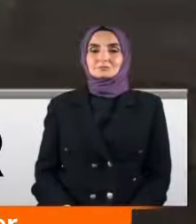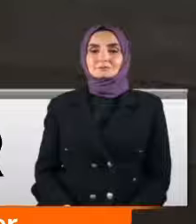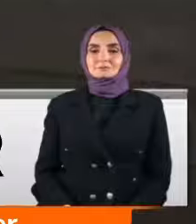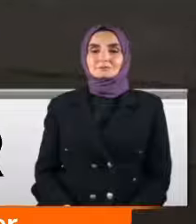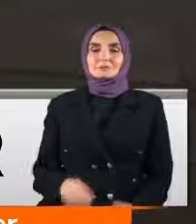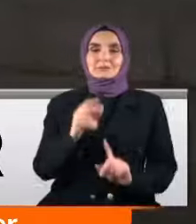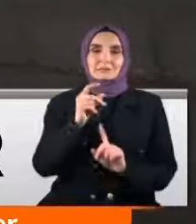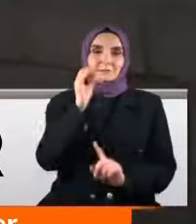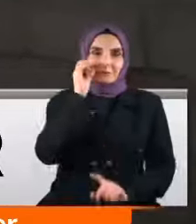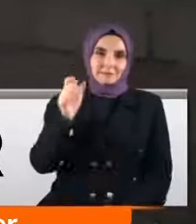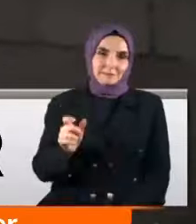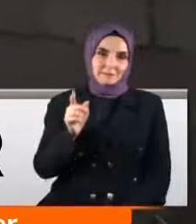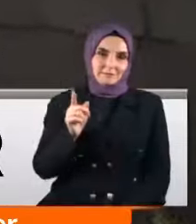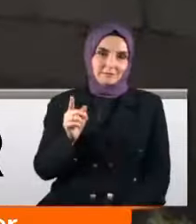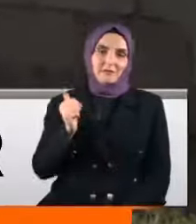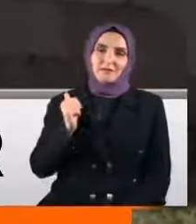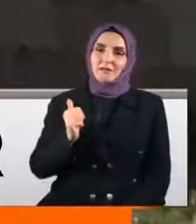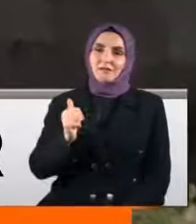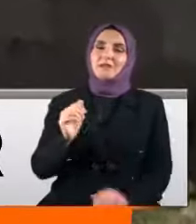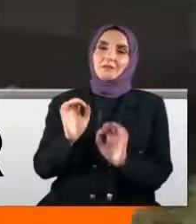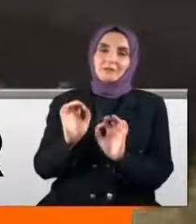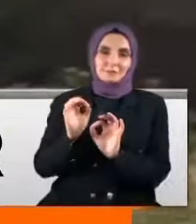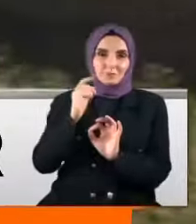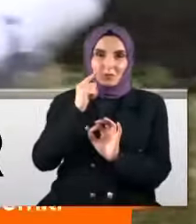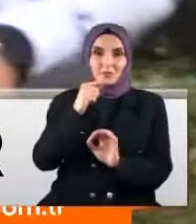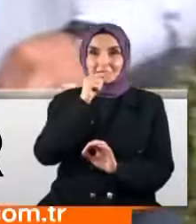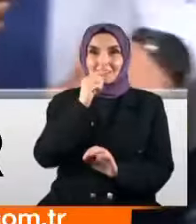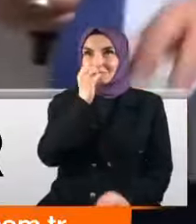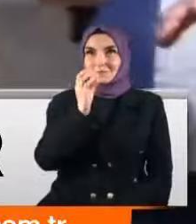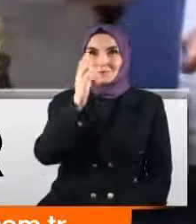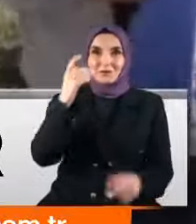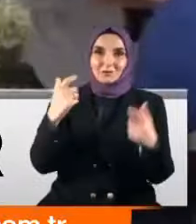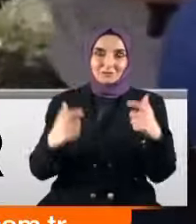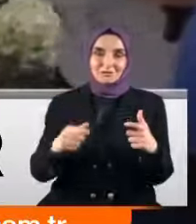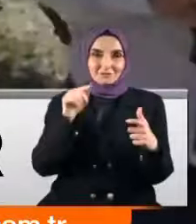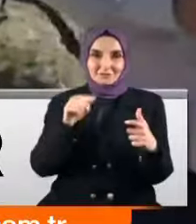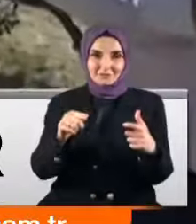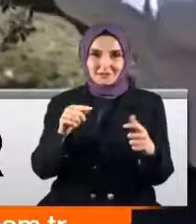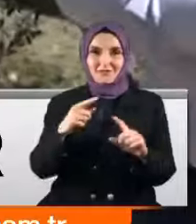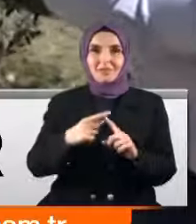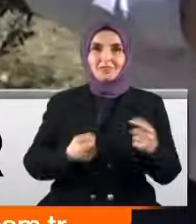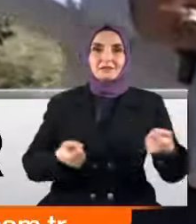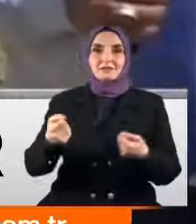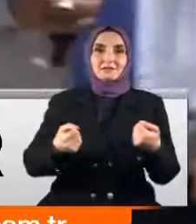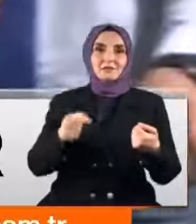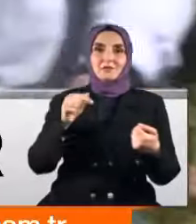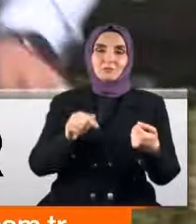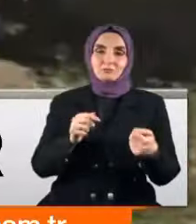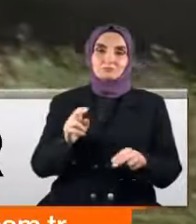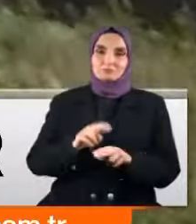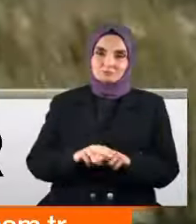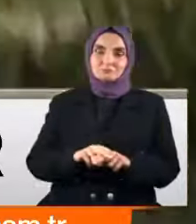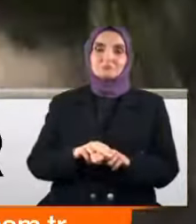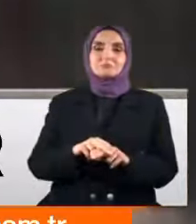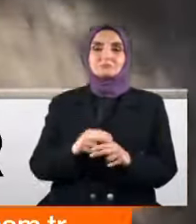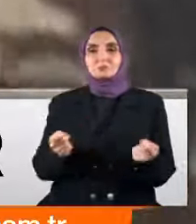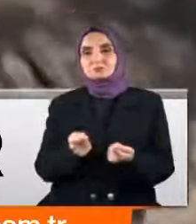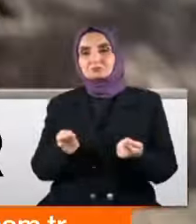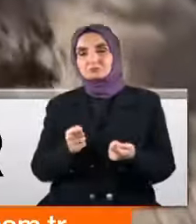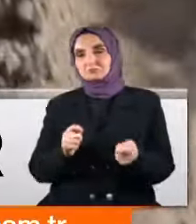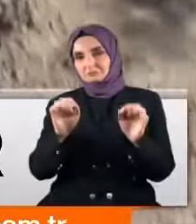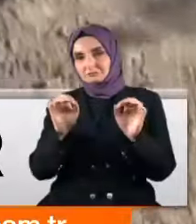Kaya Her zaman olduğu gibi zeytin bahçesinde traktörü yle çalışıyordu traktörü le Tam da işte bu noktaya geldiğinde traktörün